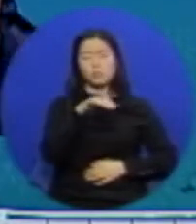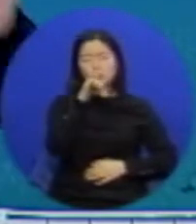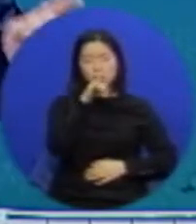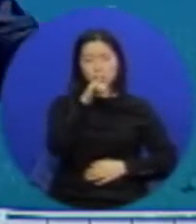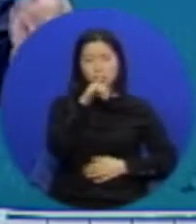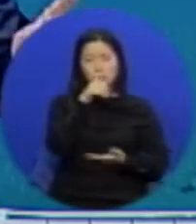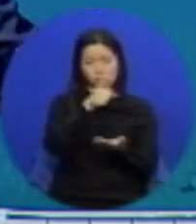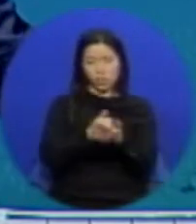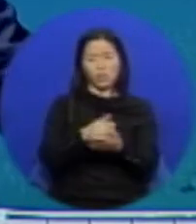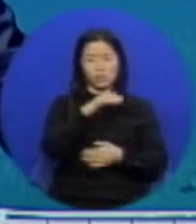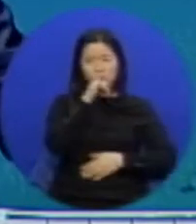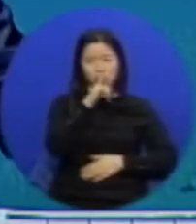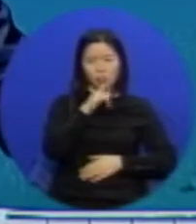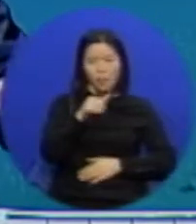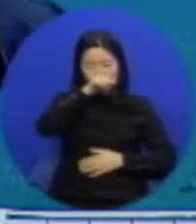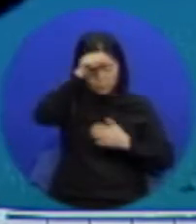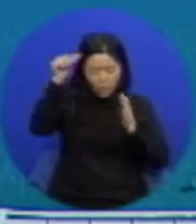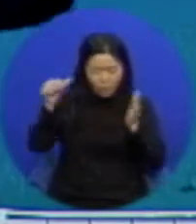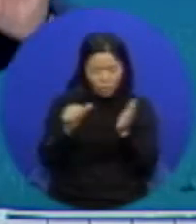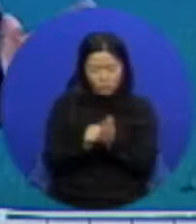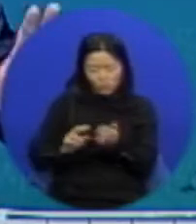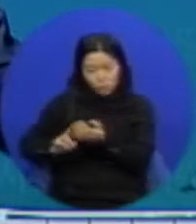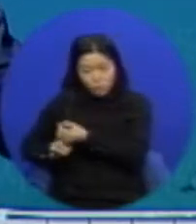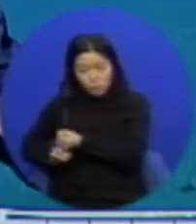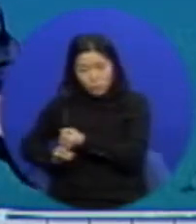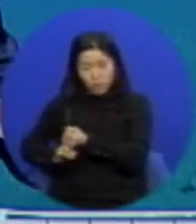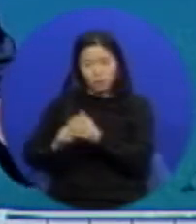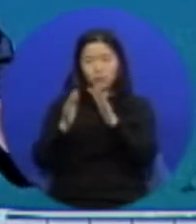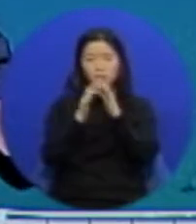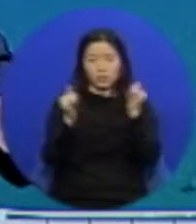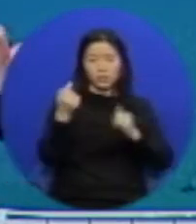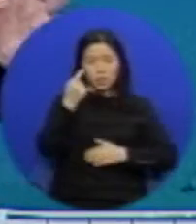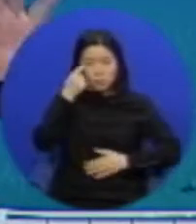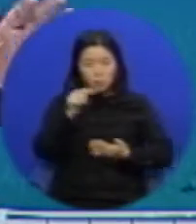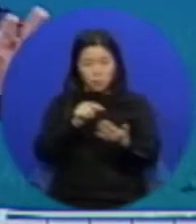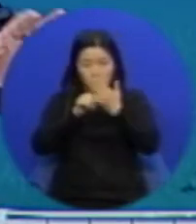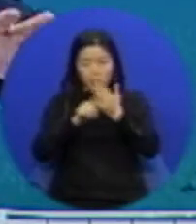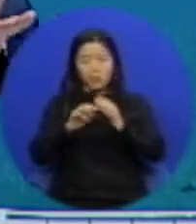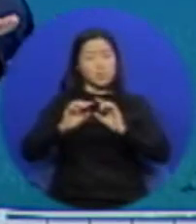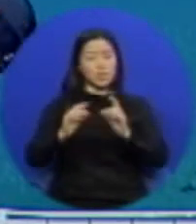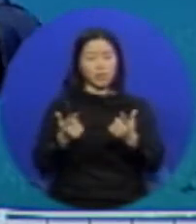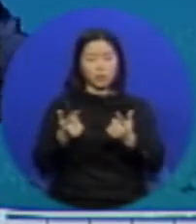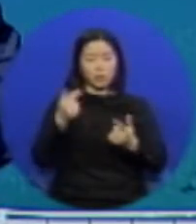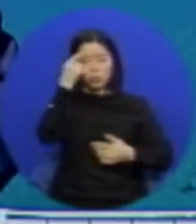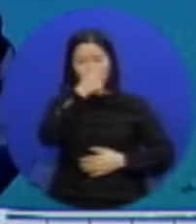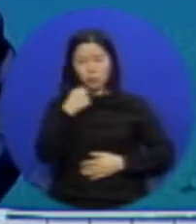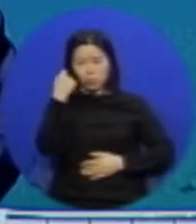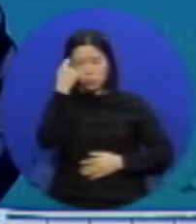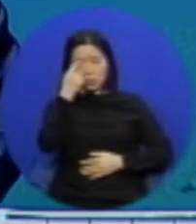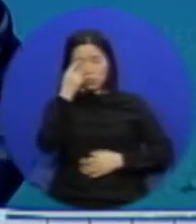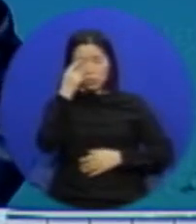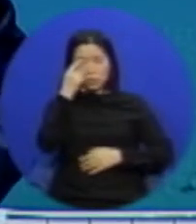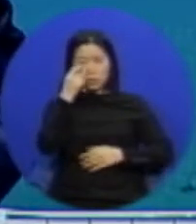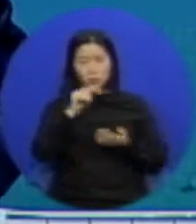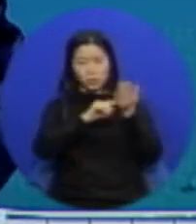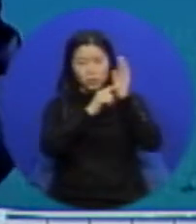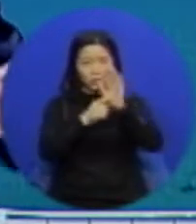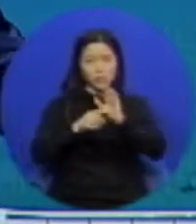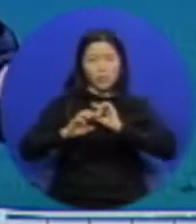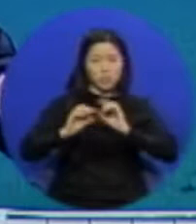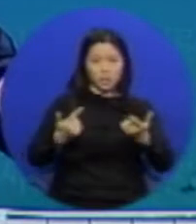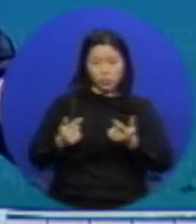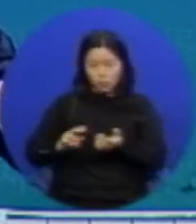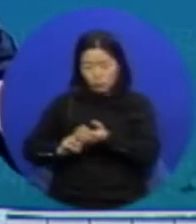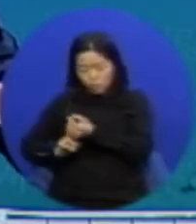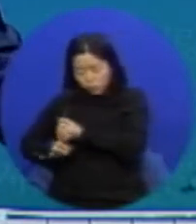안에 평생 숨어서 사람 눈에 뜨이지 않고 얼굴 다른 사람 혹시 볼까봐 평생 숨어서